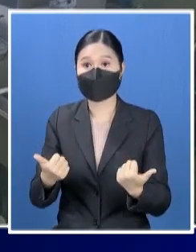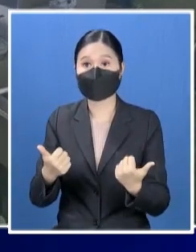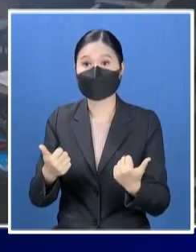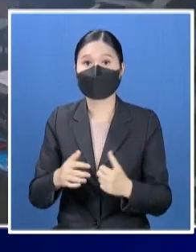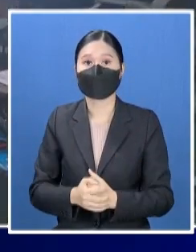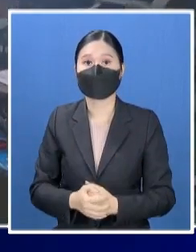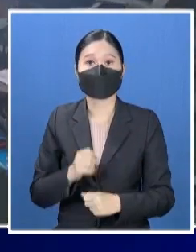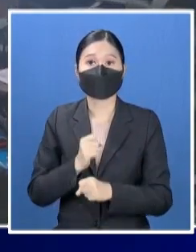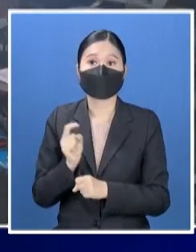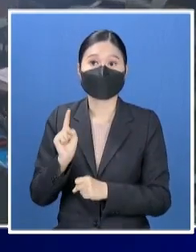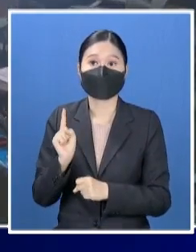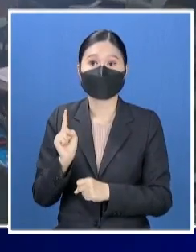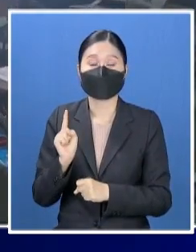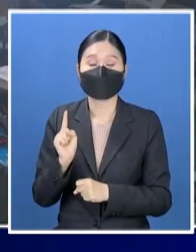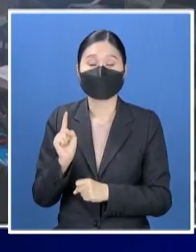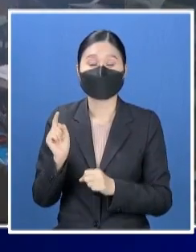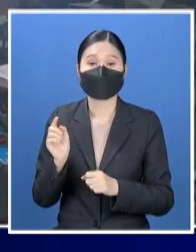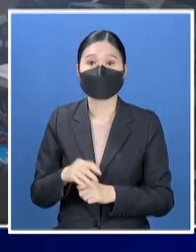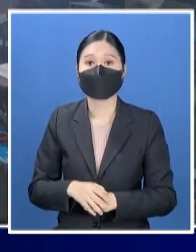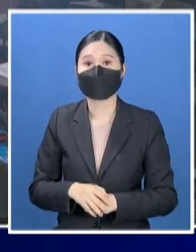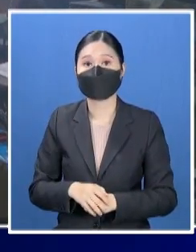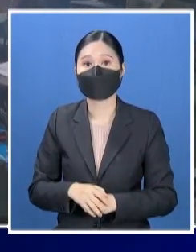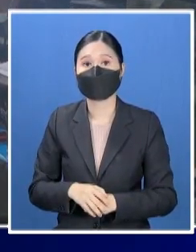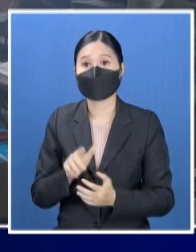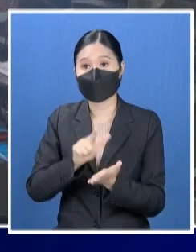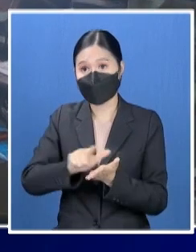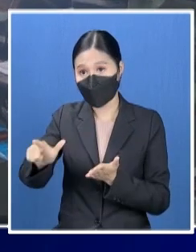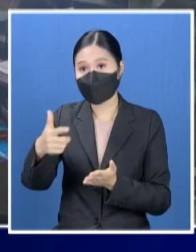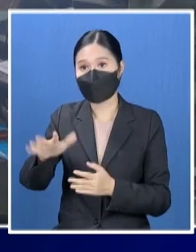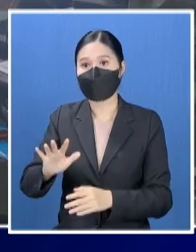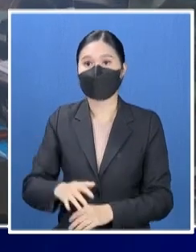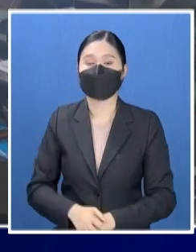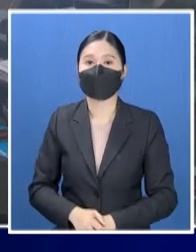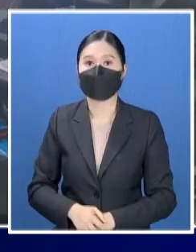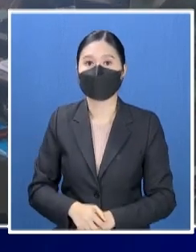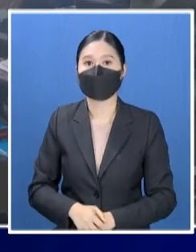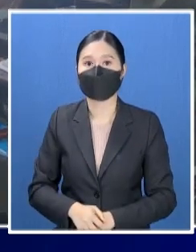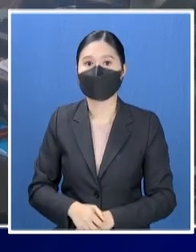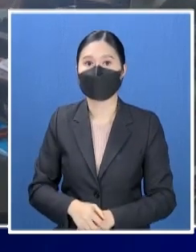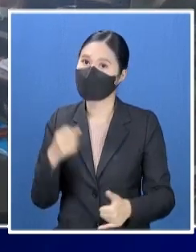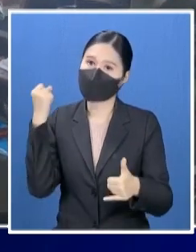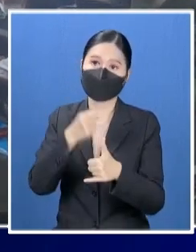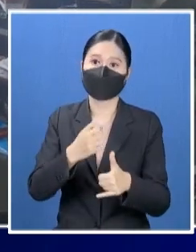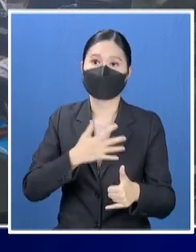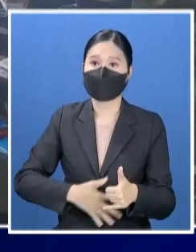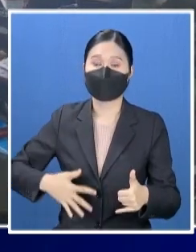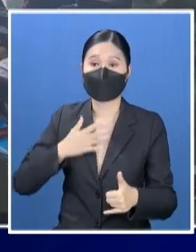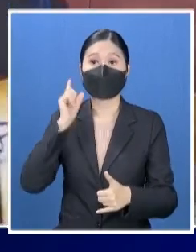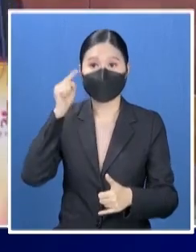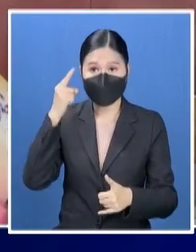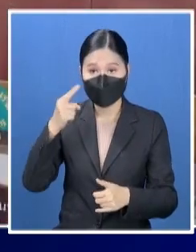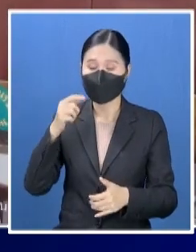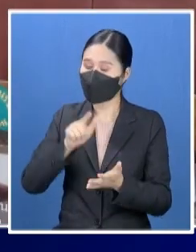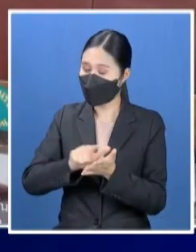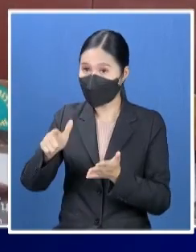เนี้ยอ่ะเป็นไงบ้างทำงานของคุณณัฐธยาน์บอกว่าเขาลาออกจากตำแหน่งไปแล้วหลังจากที่ลงมือทำร้ายร่างกายคุณนะ